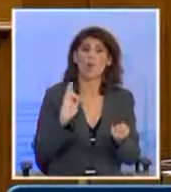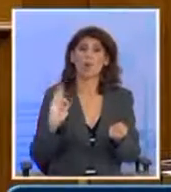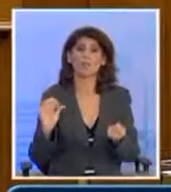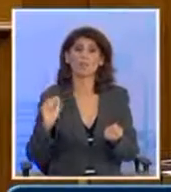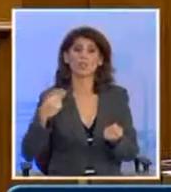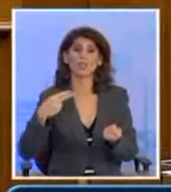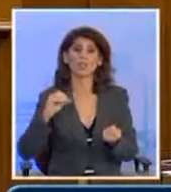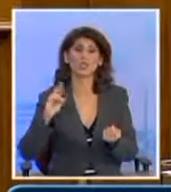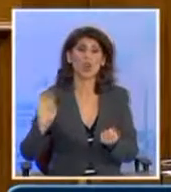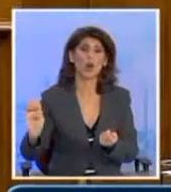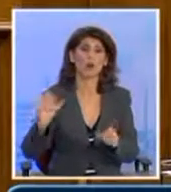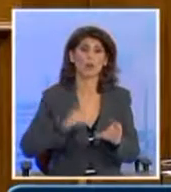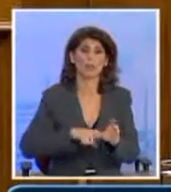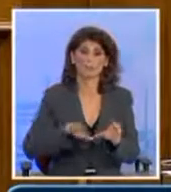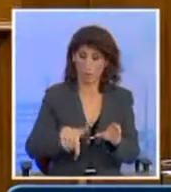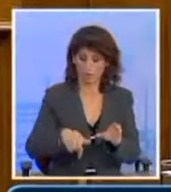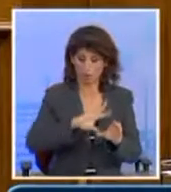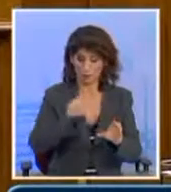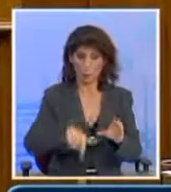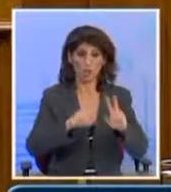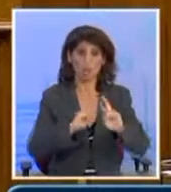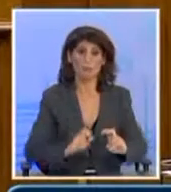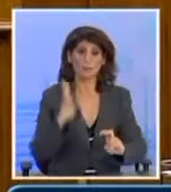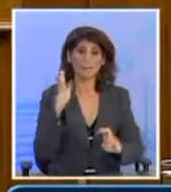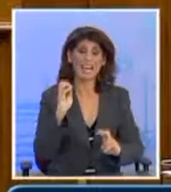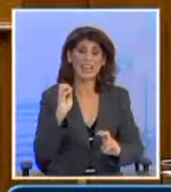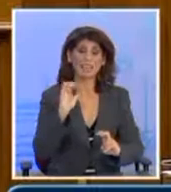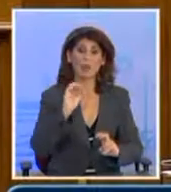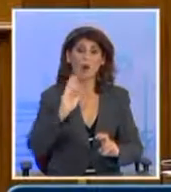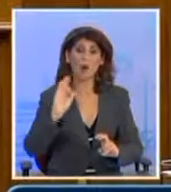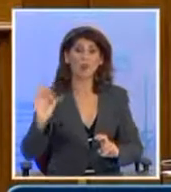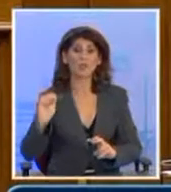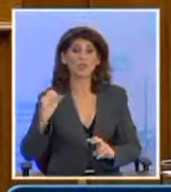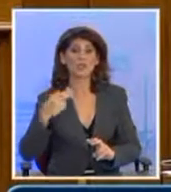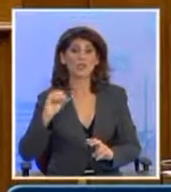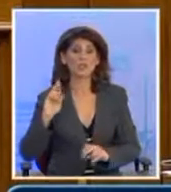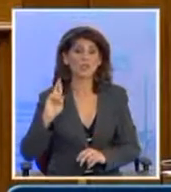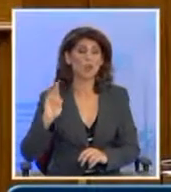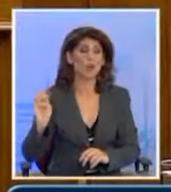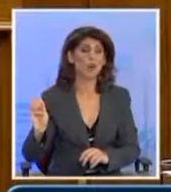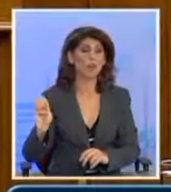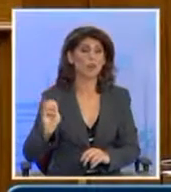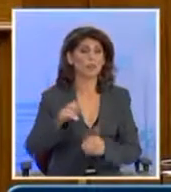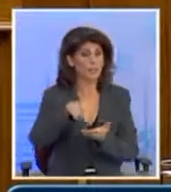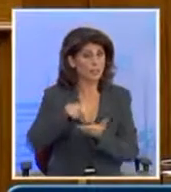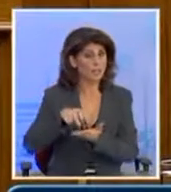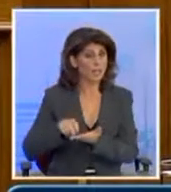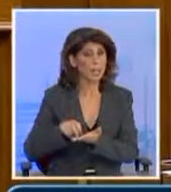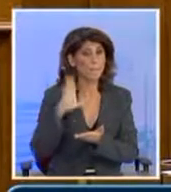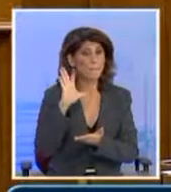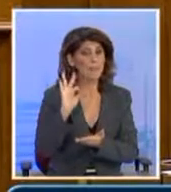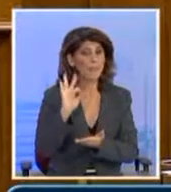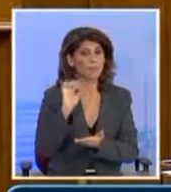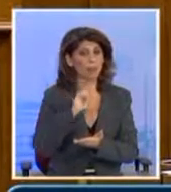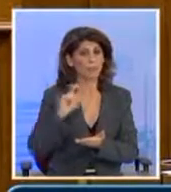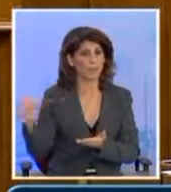Τσίπρα, έχουμε ελέγξει μέχρι τώρα περίπου 40 offshore εταιρείες και έχουμε εισπράξει πάνω από 50 εκατομμύρια. Έχουμε βεβαιώσει 50